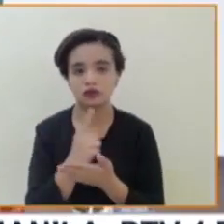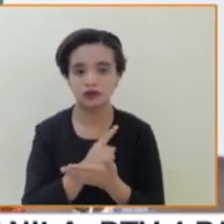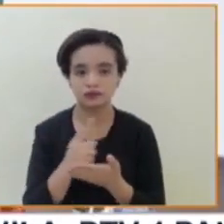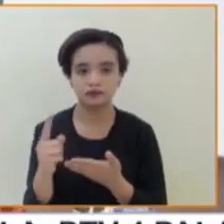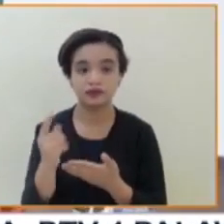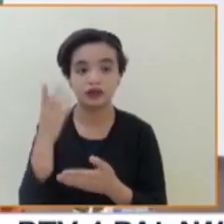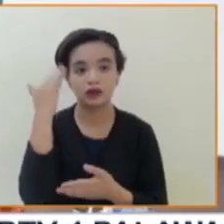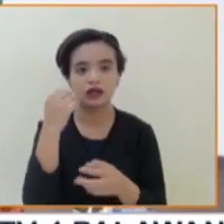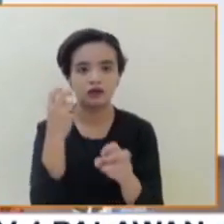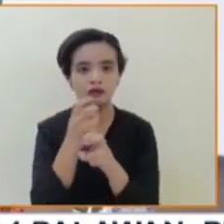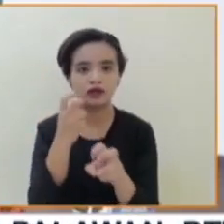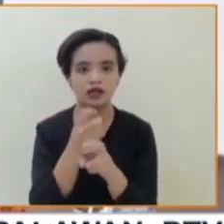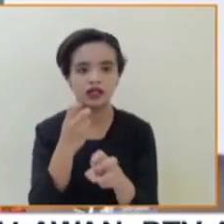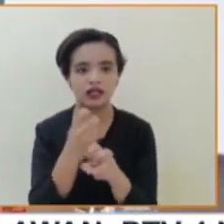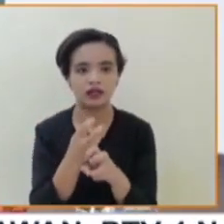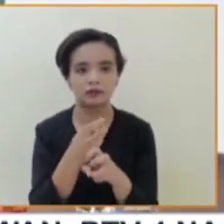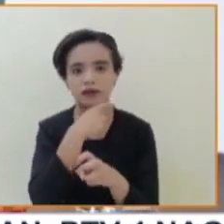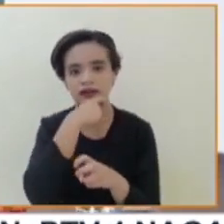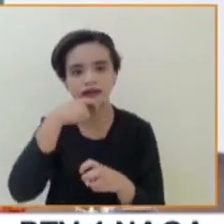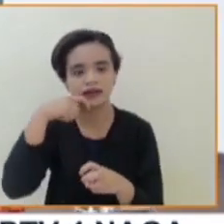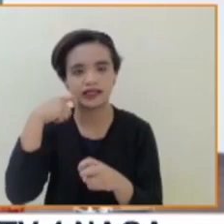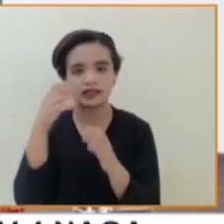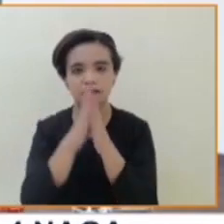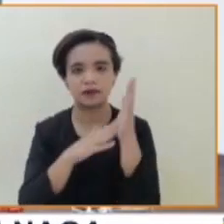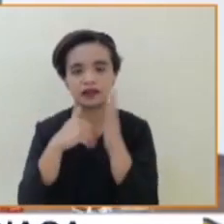magpatuyo ng pintura, lalo na kapag rainy season.